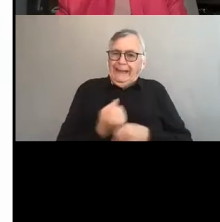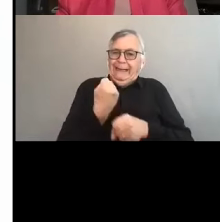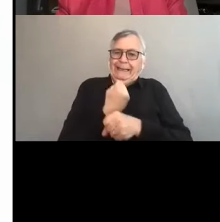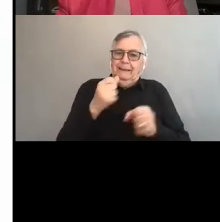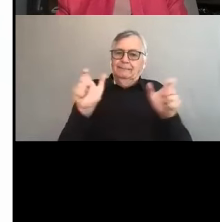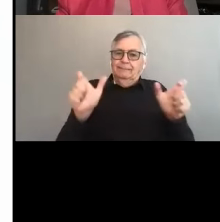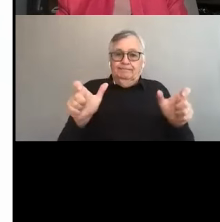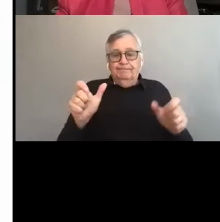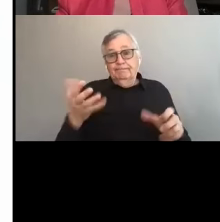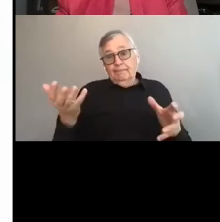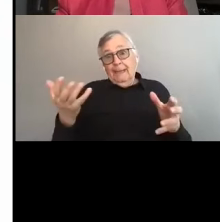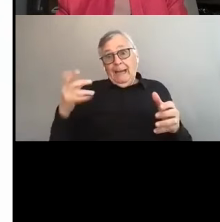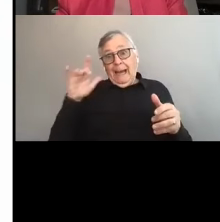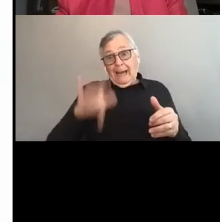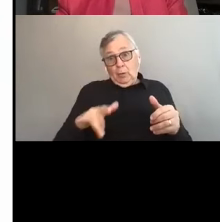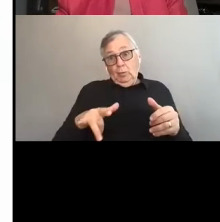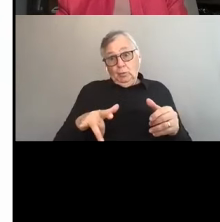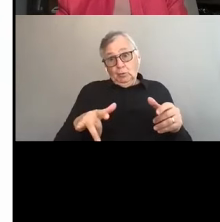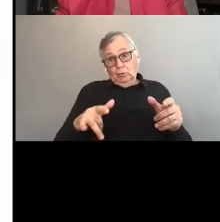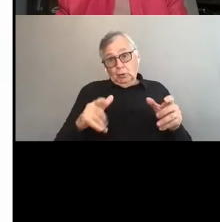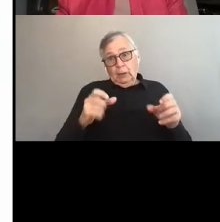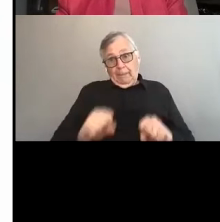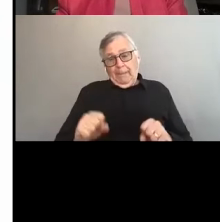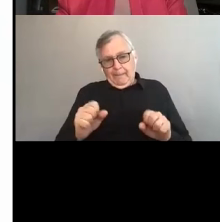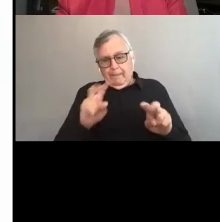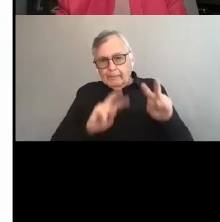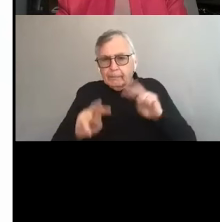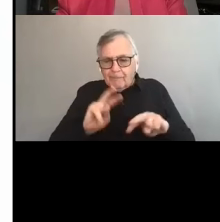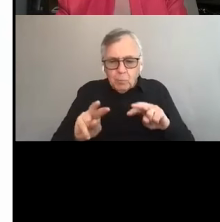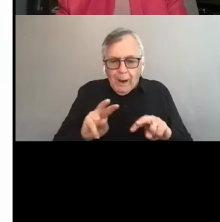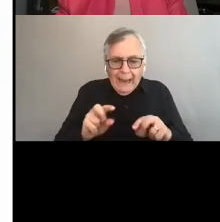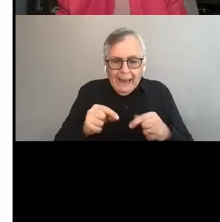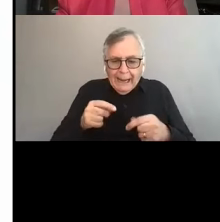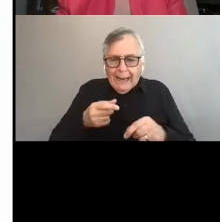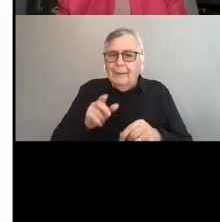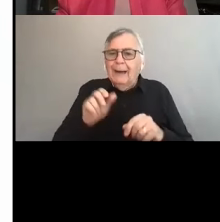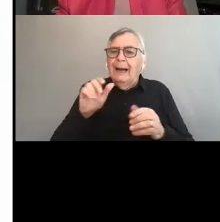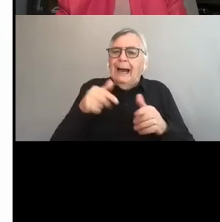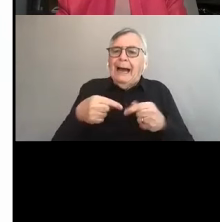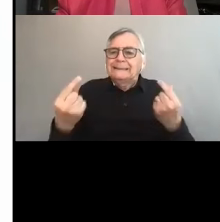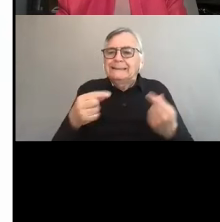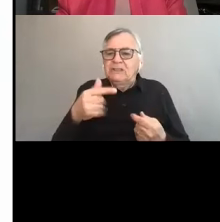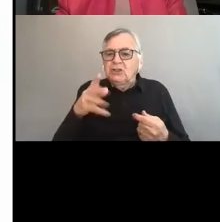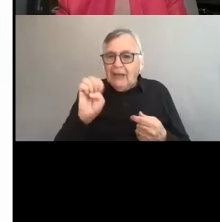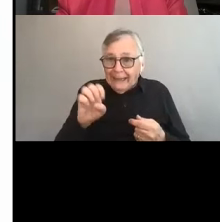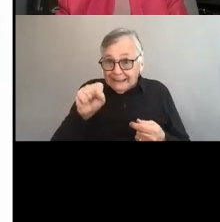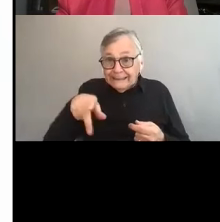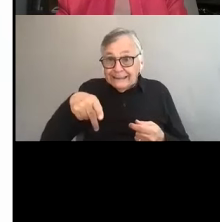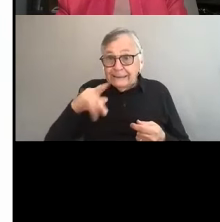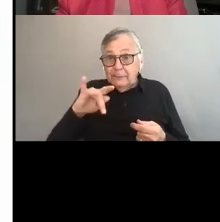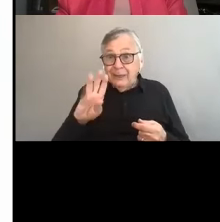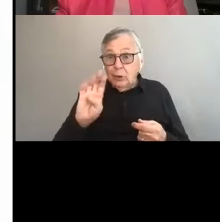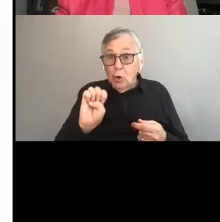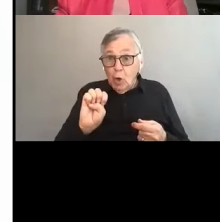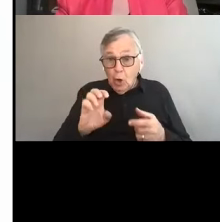du succès parce que non seulement elles sont capables de reconnaître l'antigène qu'on leur présente, donc la fameuse spicule en question, puis une fois